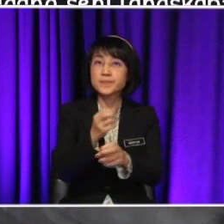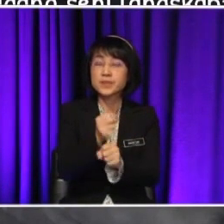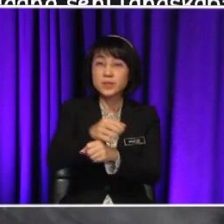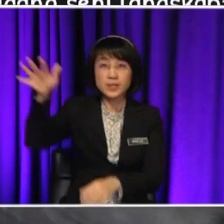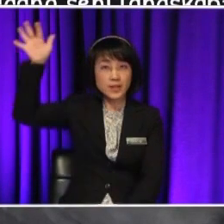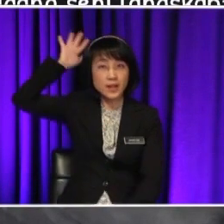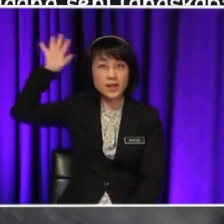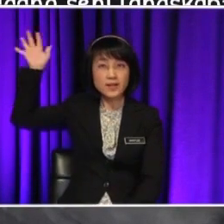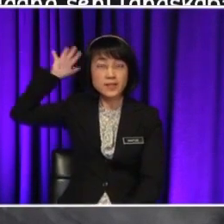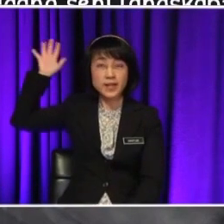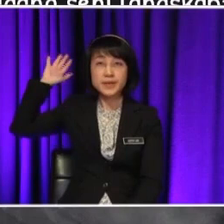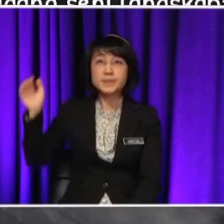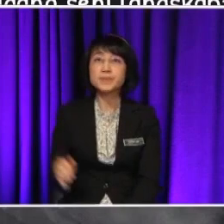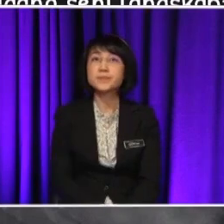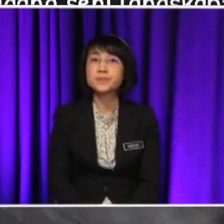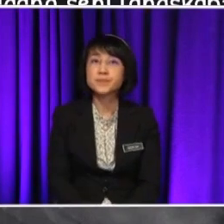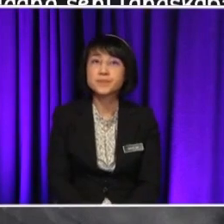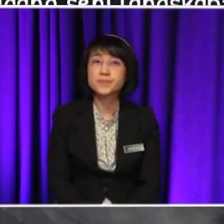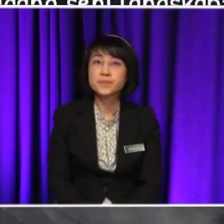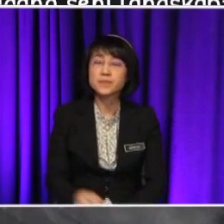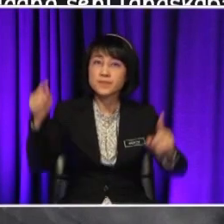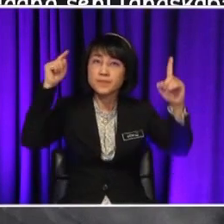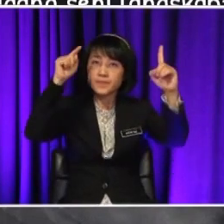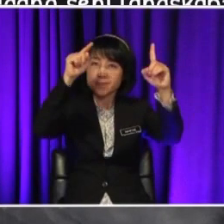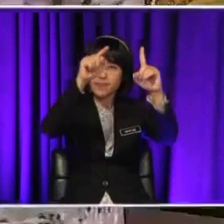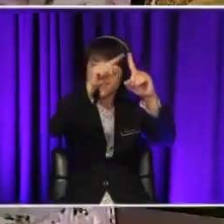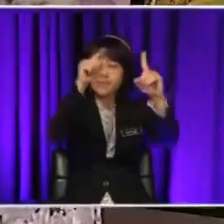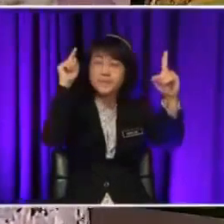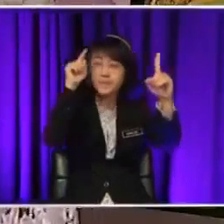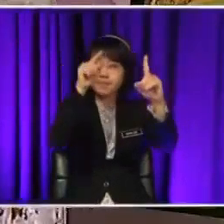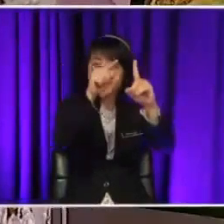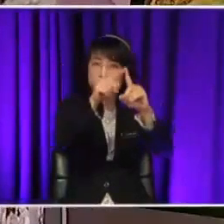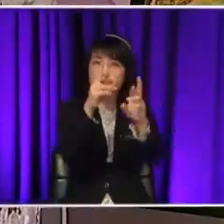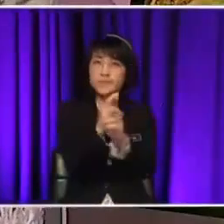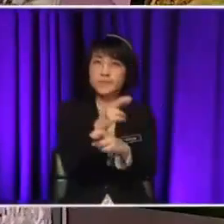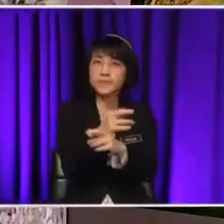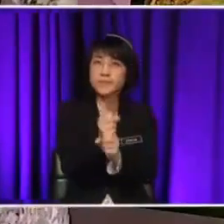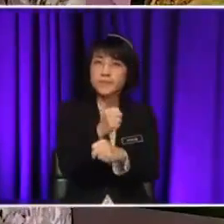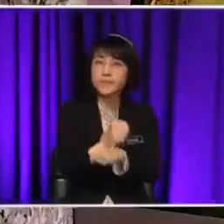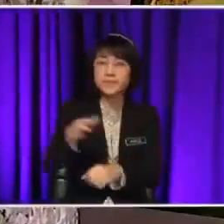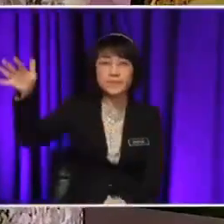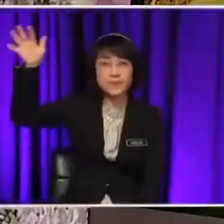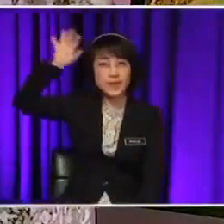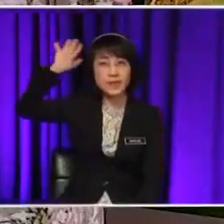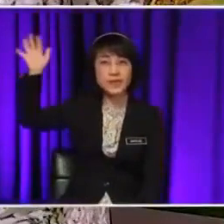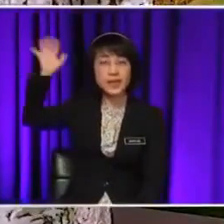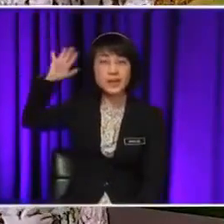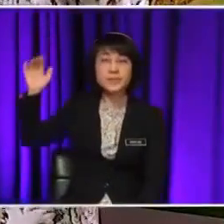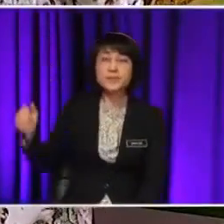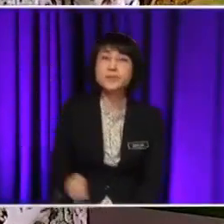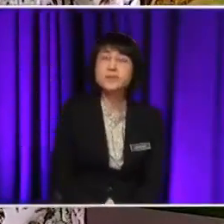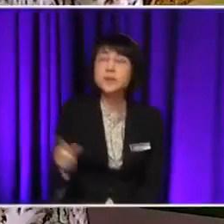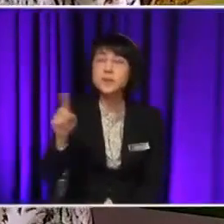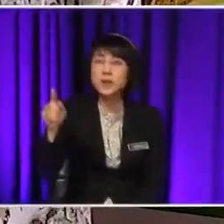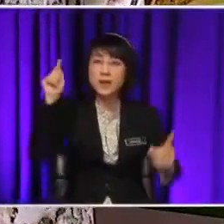prospek dan hala tuju pereka bentuk landscape. Ini yang kita ketahui. Kalau kita ambil bidang mereka bentuk lanskap, kita kena tahu ke mana hala